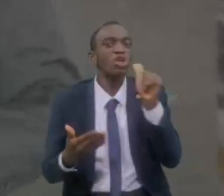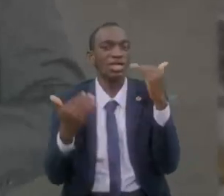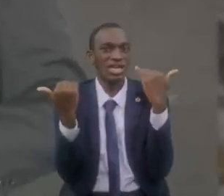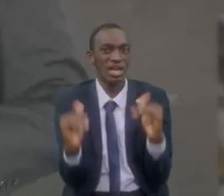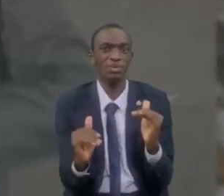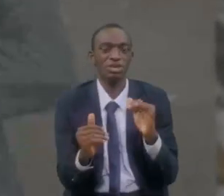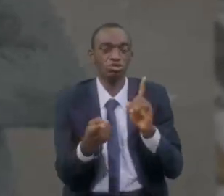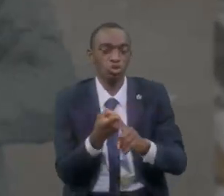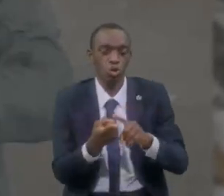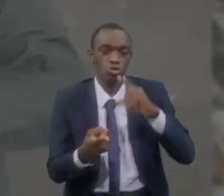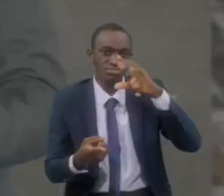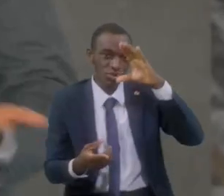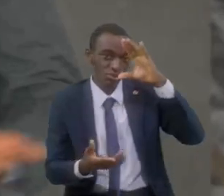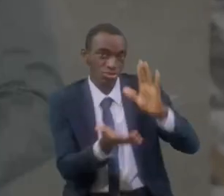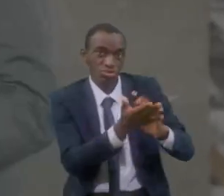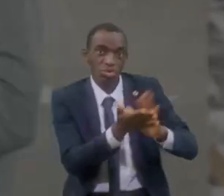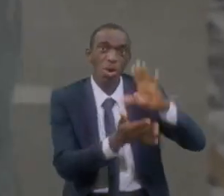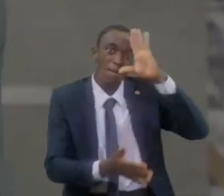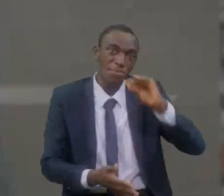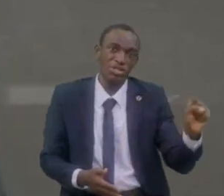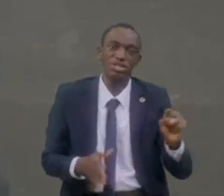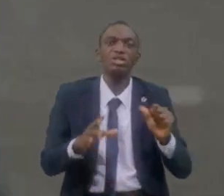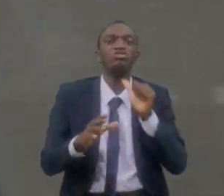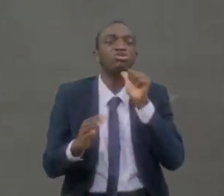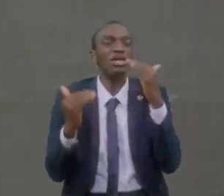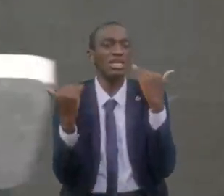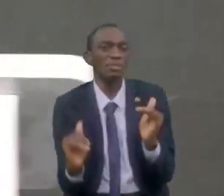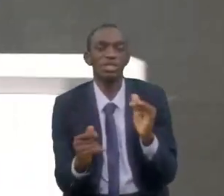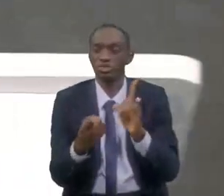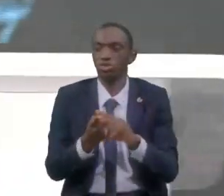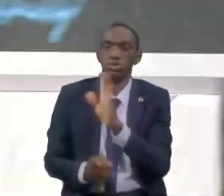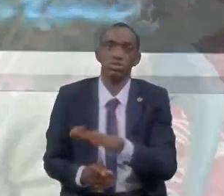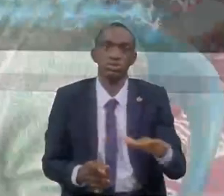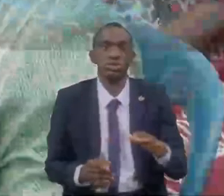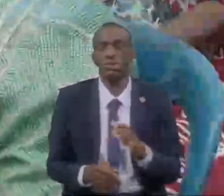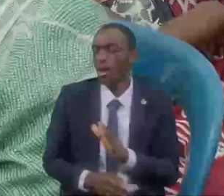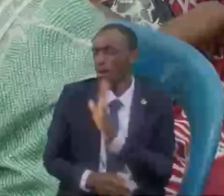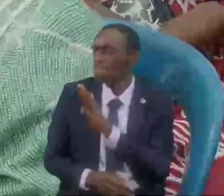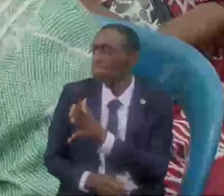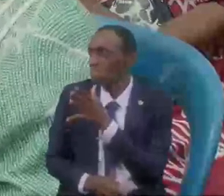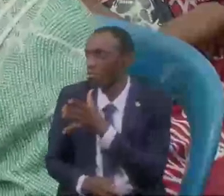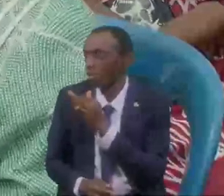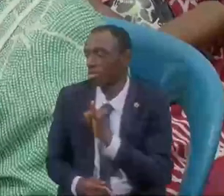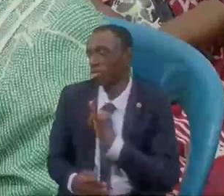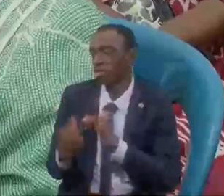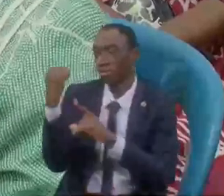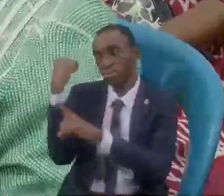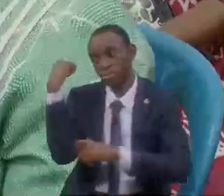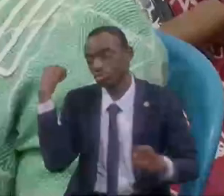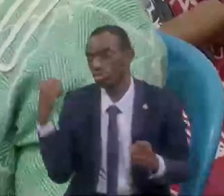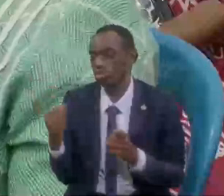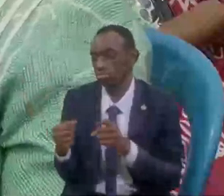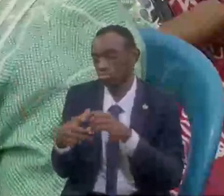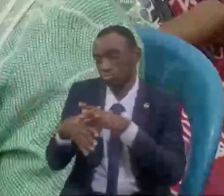pas seulement aux garçons. Ne se limite pas aux garçons. Ne se limite pas aux enfants. Maman, j'ai volé un morceau